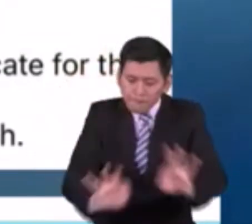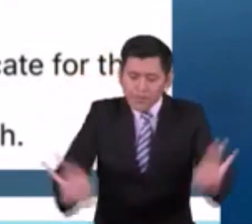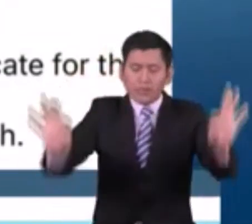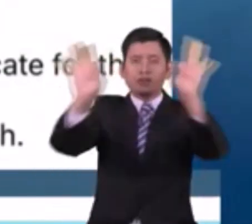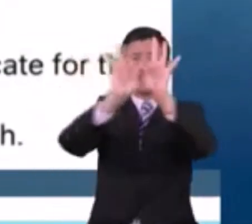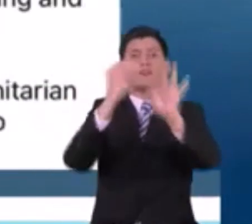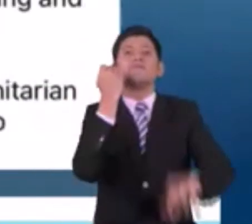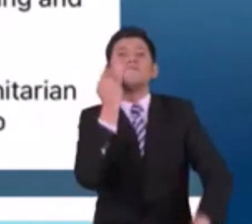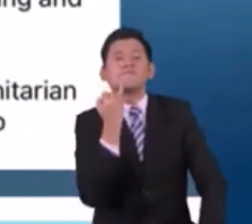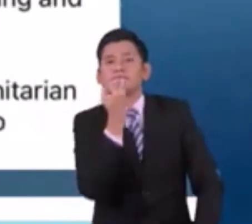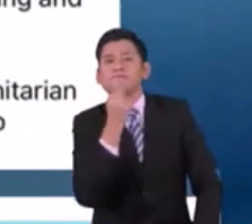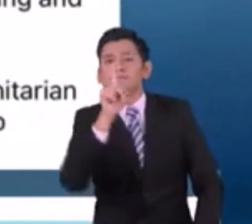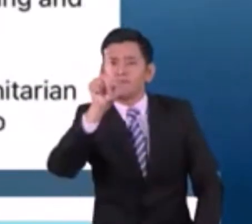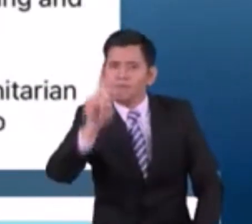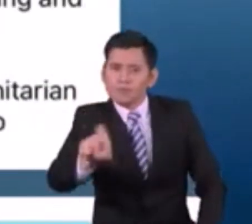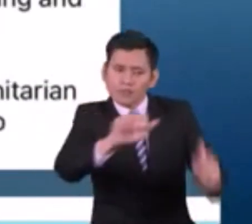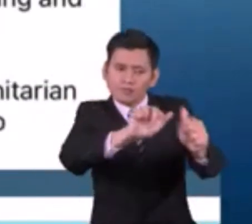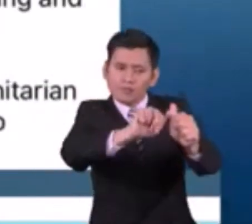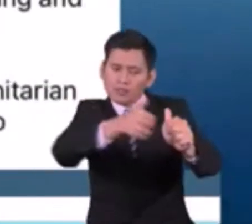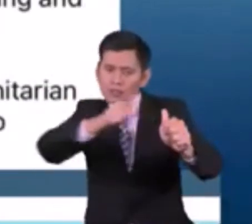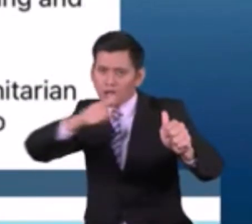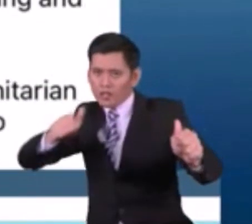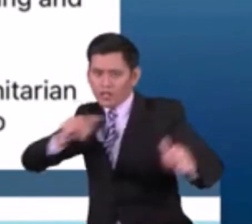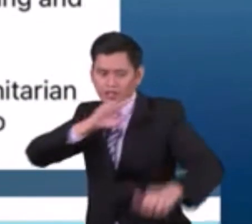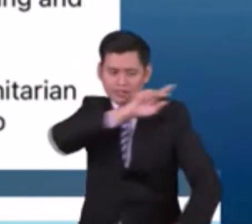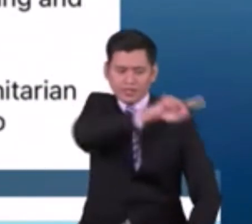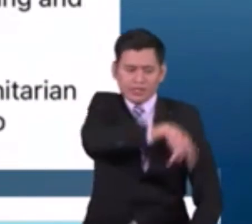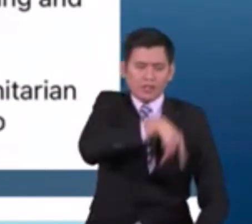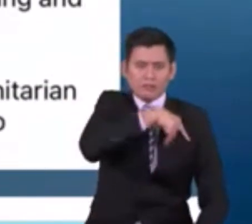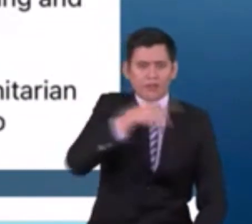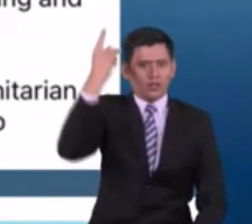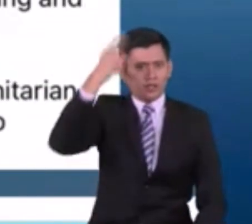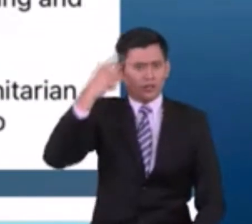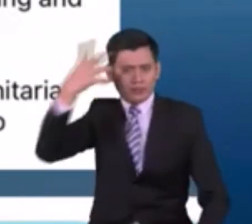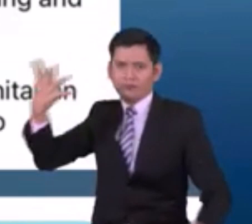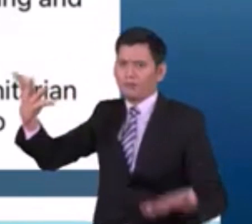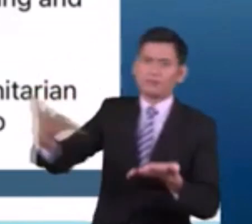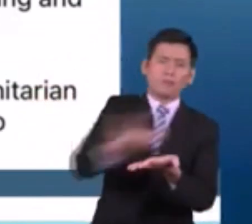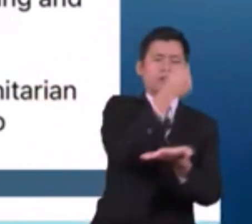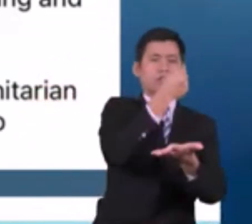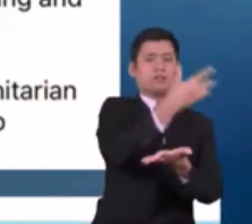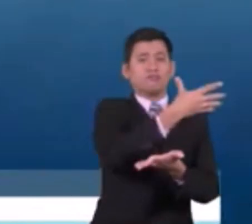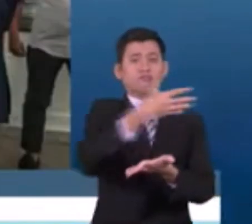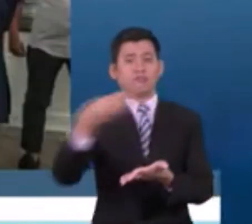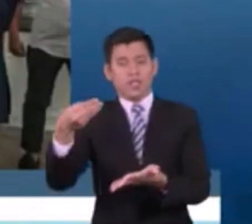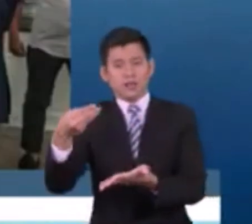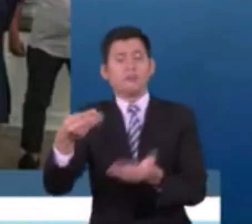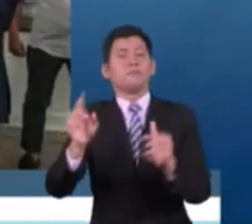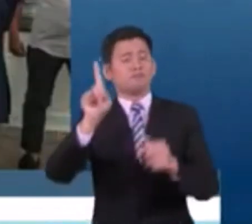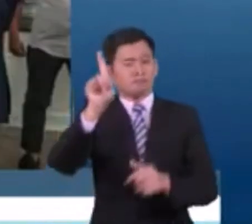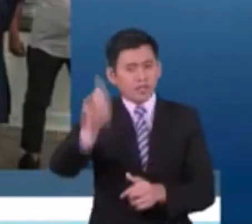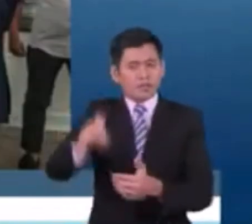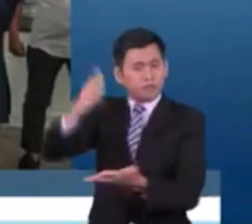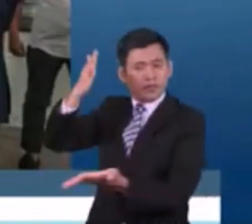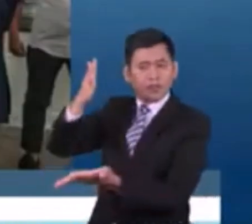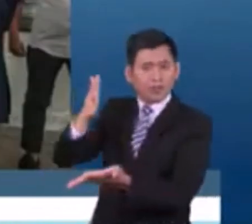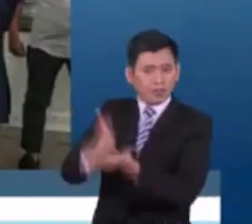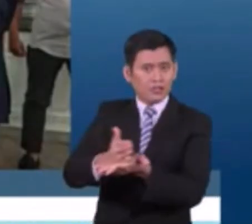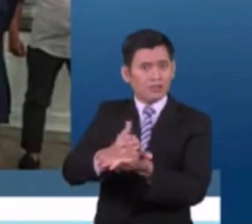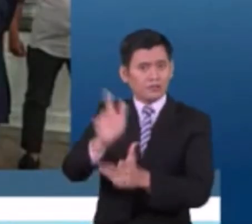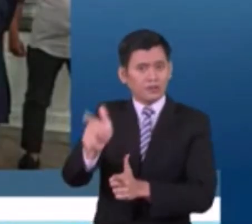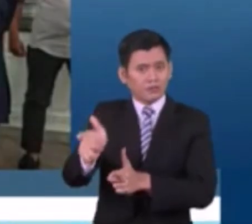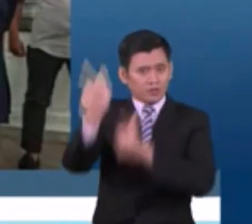Israel untuk mengetepikan Sikap mereka terhadap politik perampasan selain genjatan sejata dilakukan